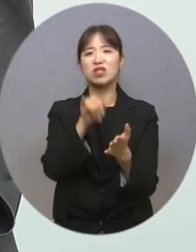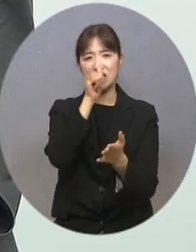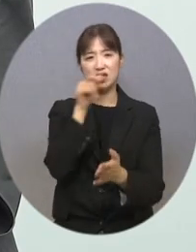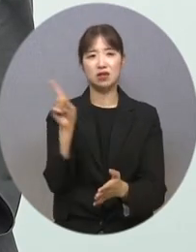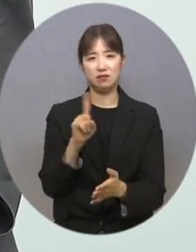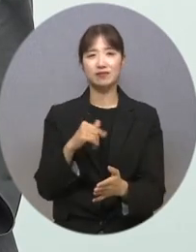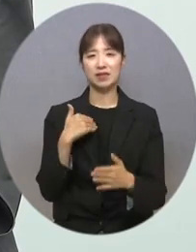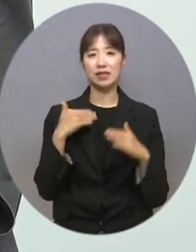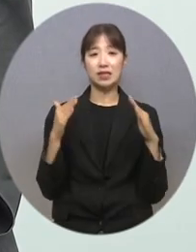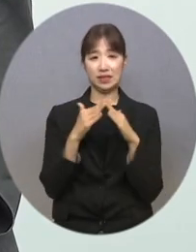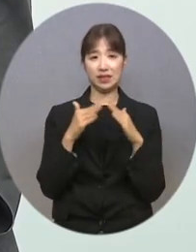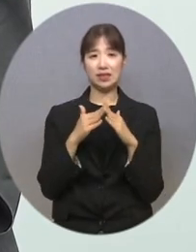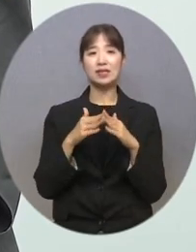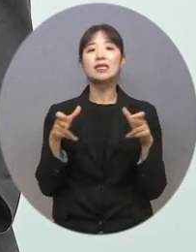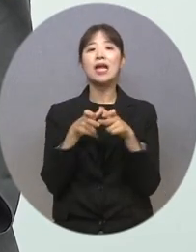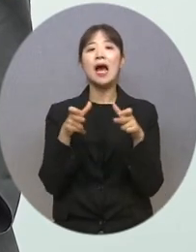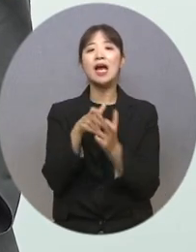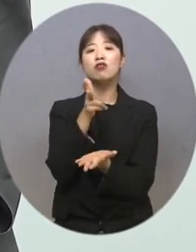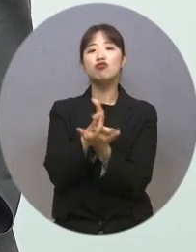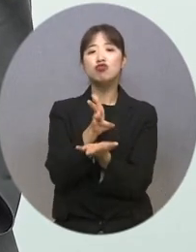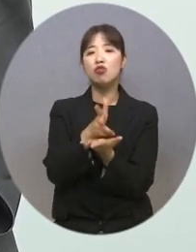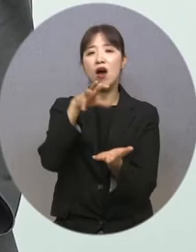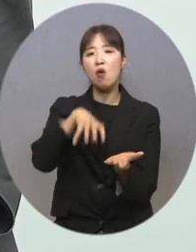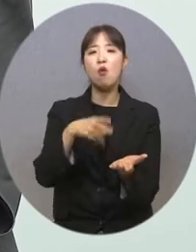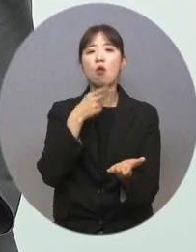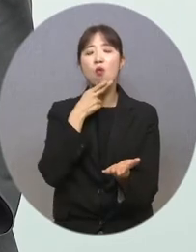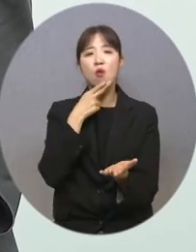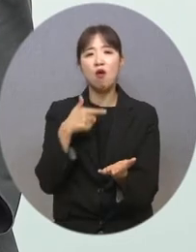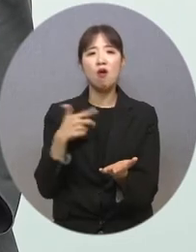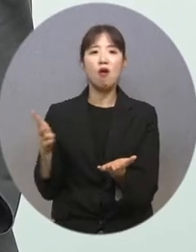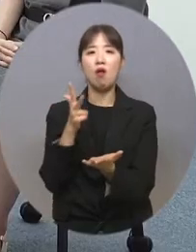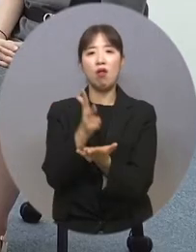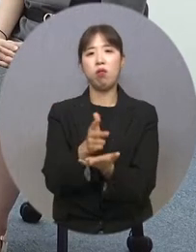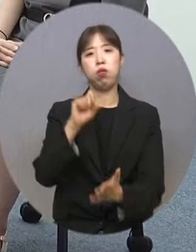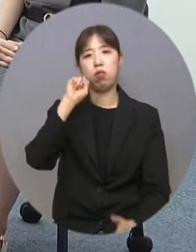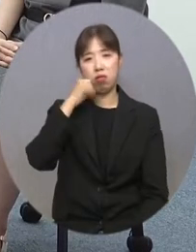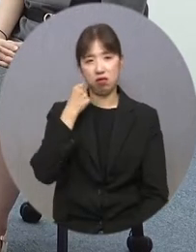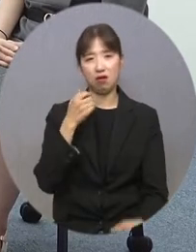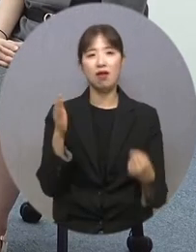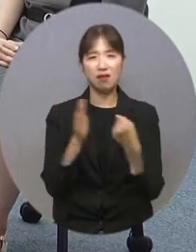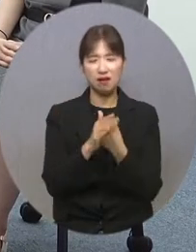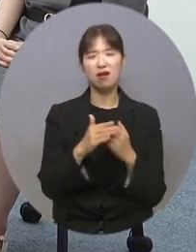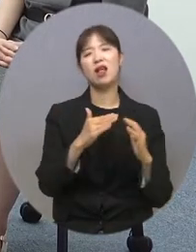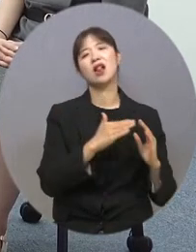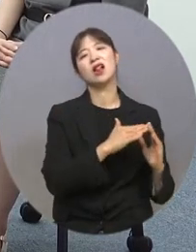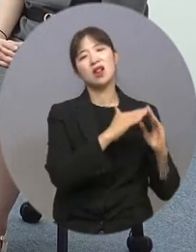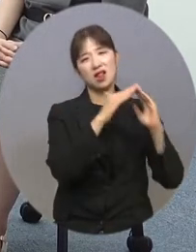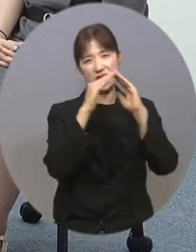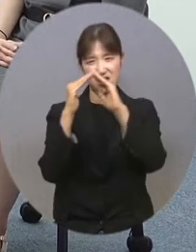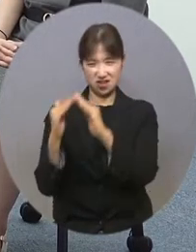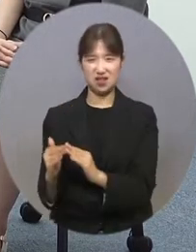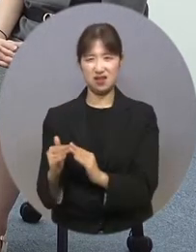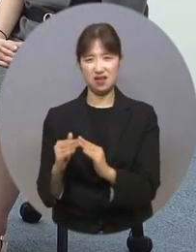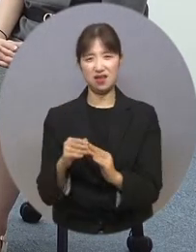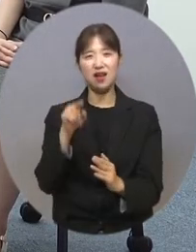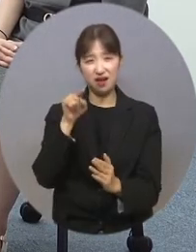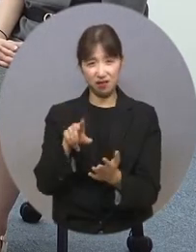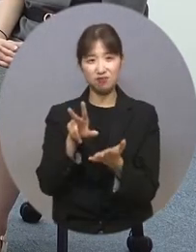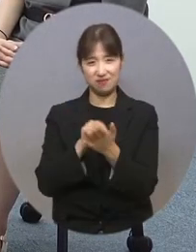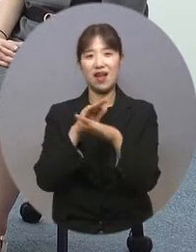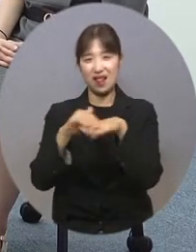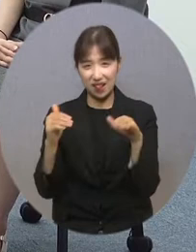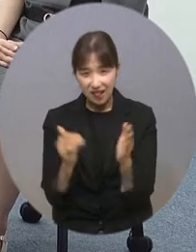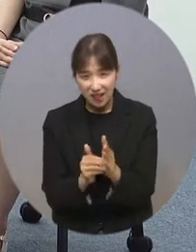이게 집에 장애인 주차구역 이 없으면 제 수차례 못하긴 하더라구요 그래서 결국 이사를 하긴 했는데 일단 그 문제의 이제 해결이